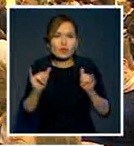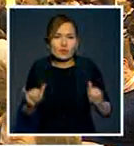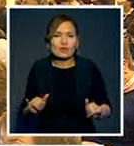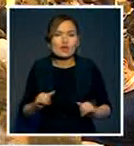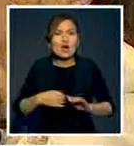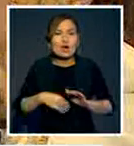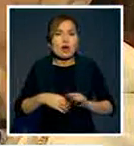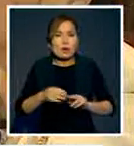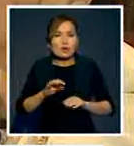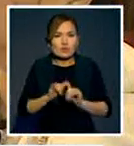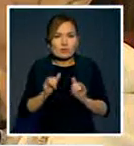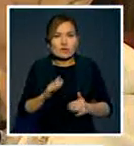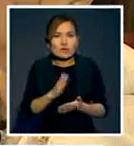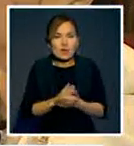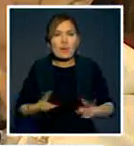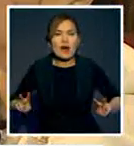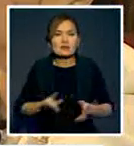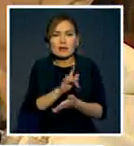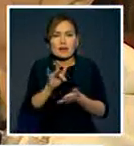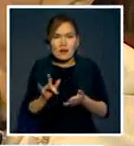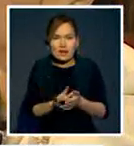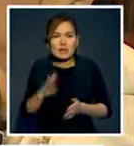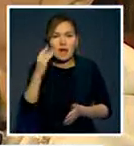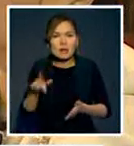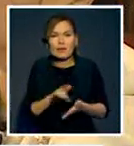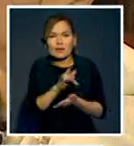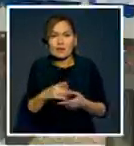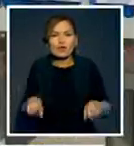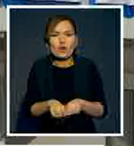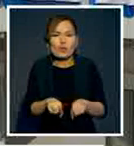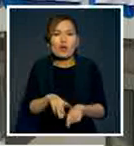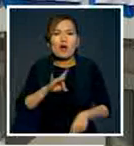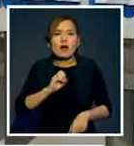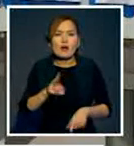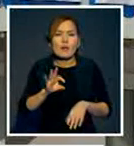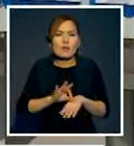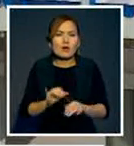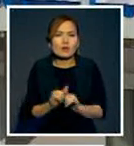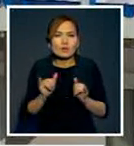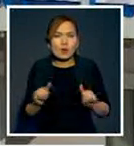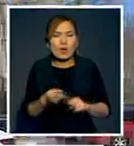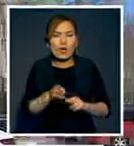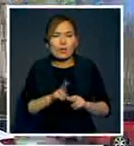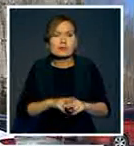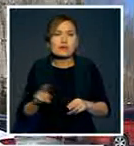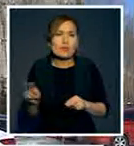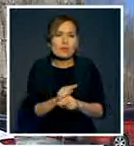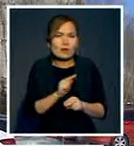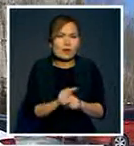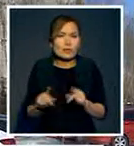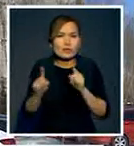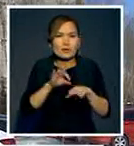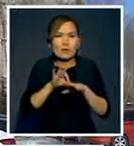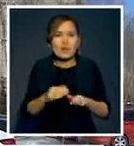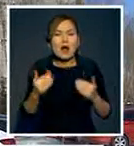Бұл үрдіс тек Астанада емес, республикада да байқалады. Жиналғандар аталған дерттің алдын алу мен емдеудің соңғы тәсілдерін талқылады.